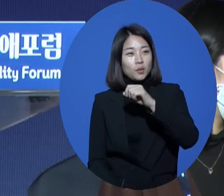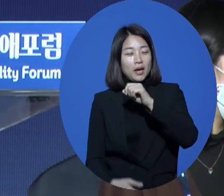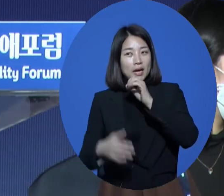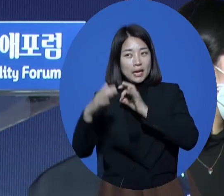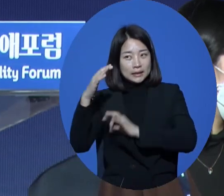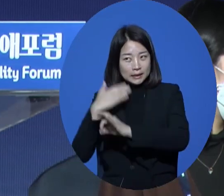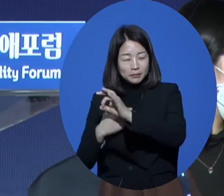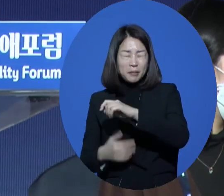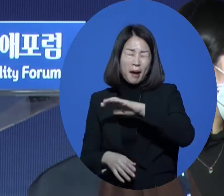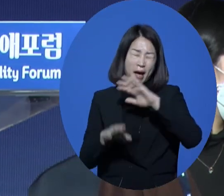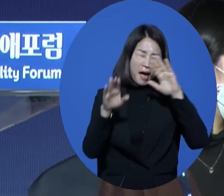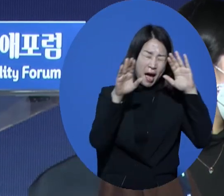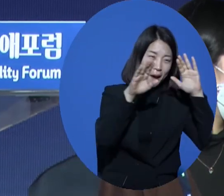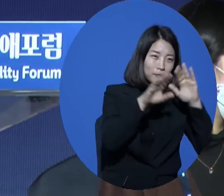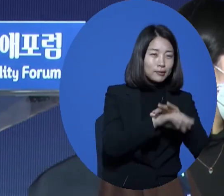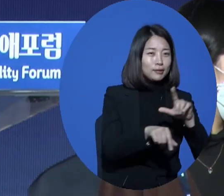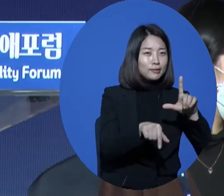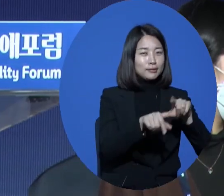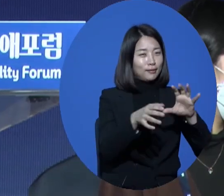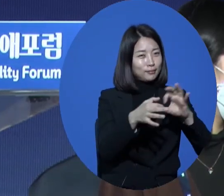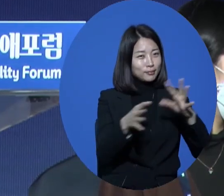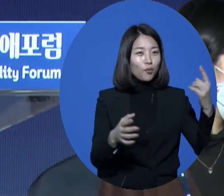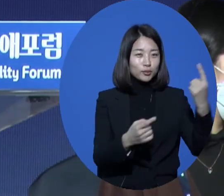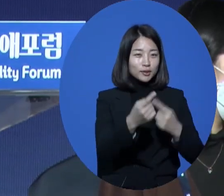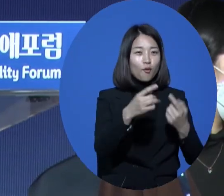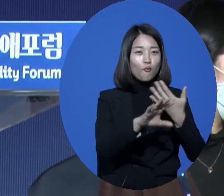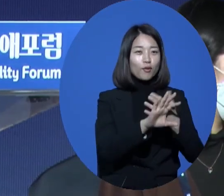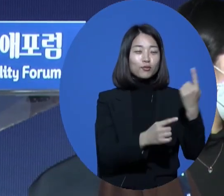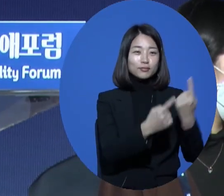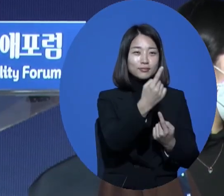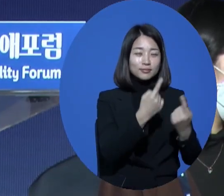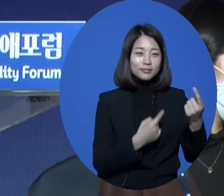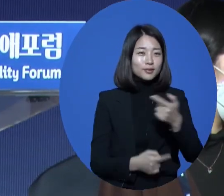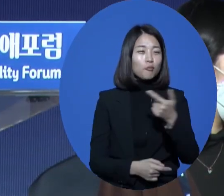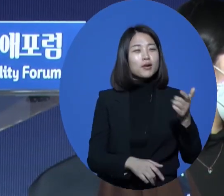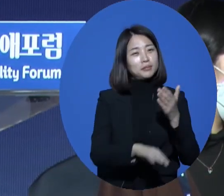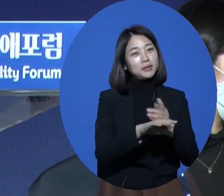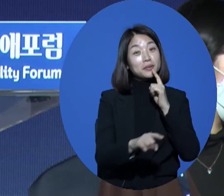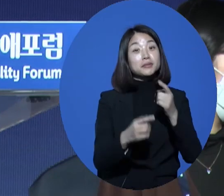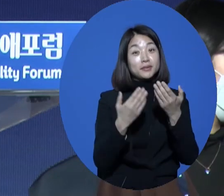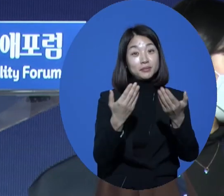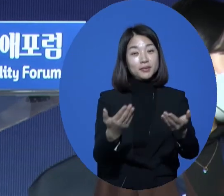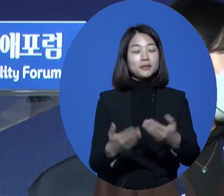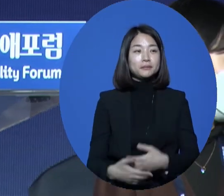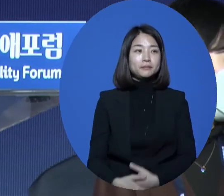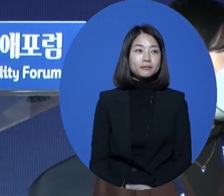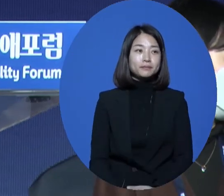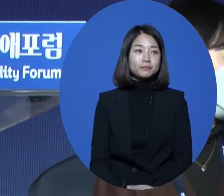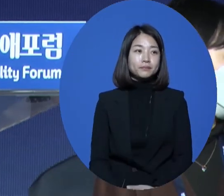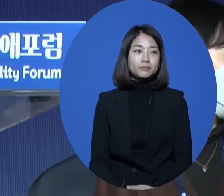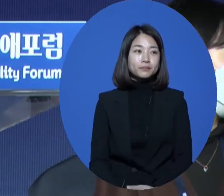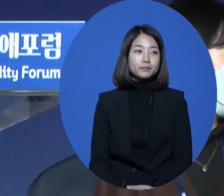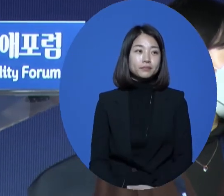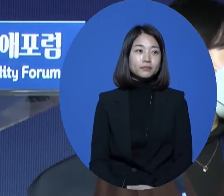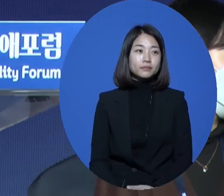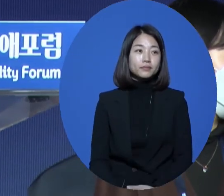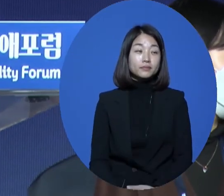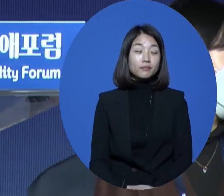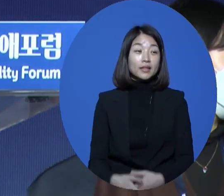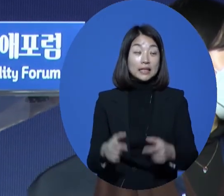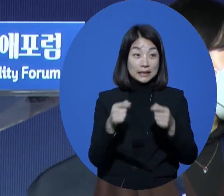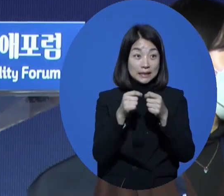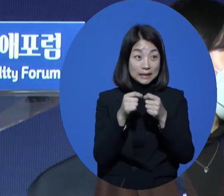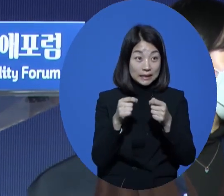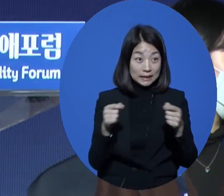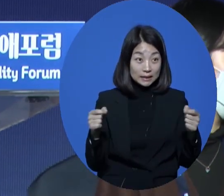아주 밤중인데도 기꺼이 초대에 응해주신 해외 연사님들께도 각별히 감사의 말씀드립니다. 그리고 또 긴 시간